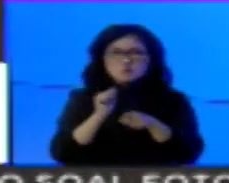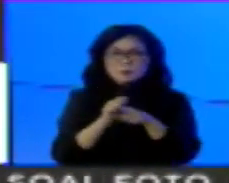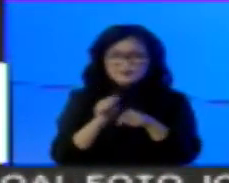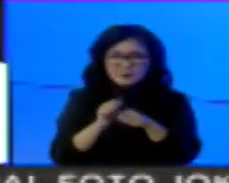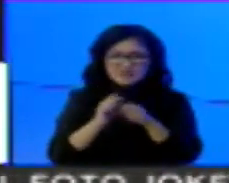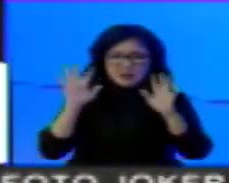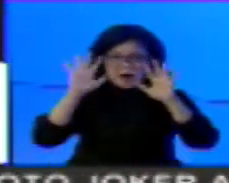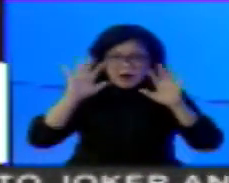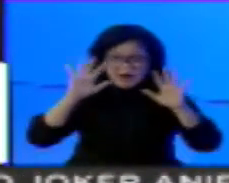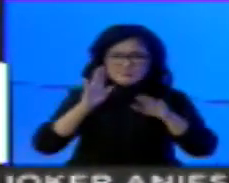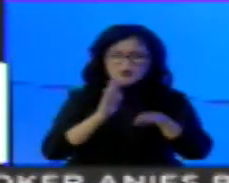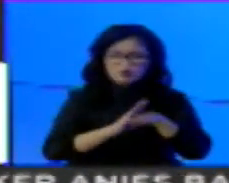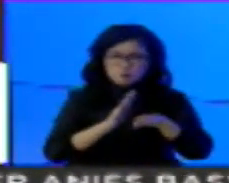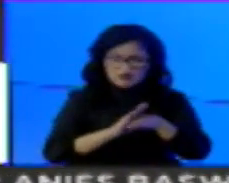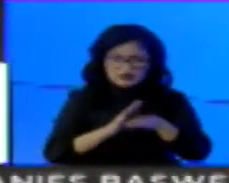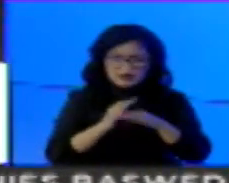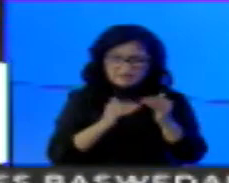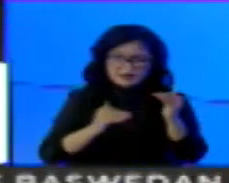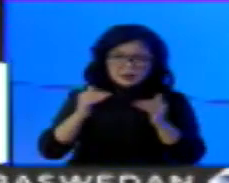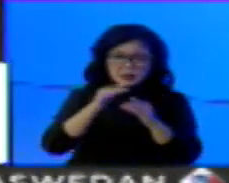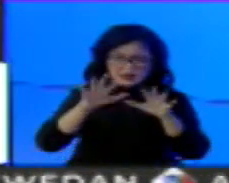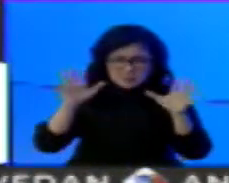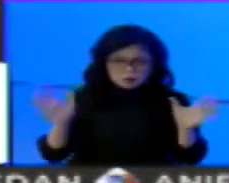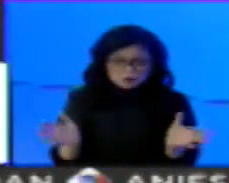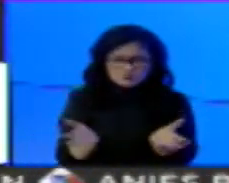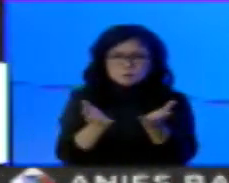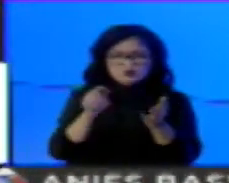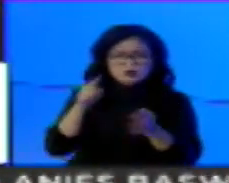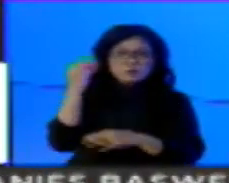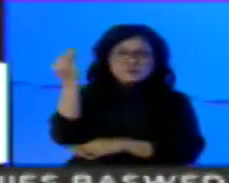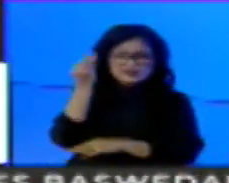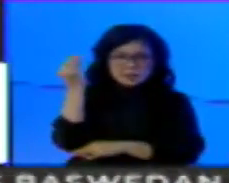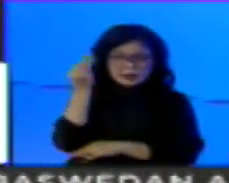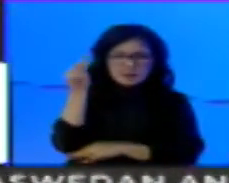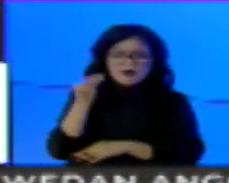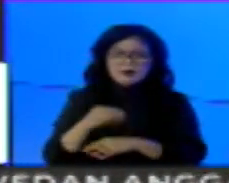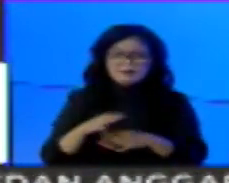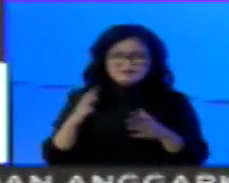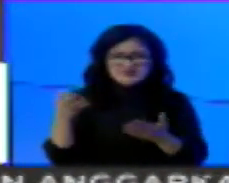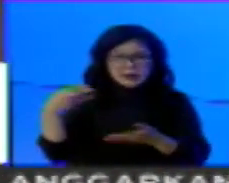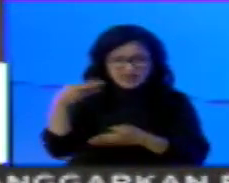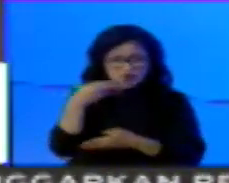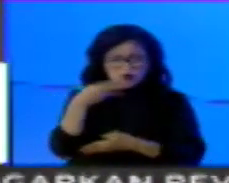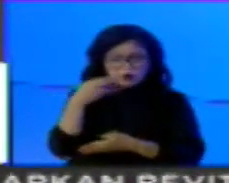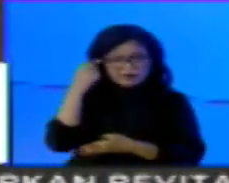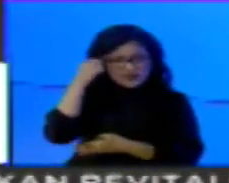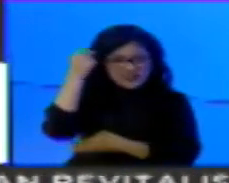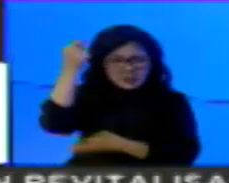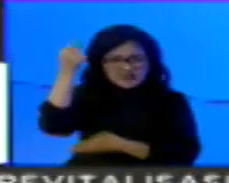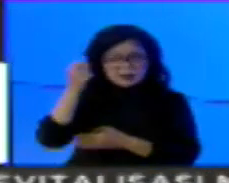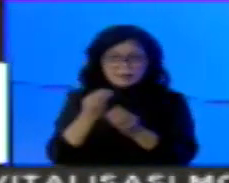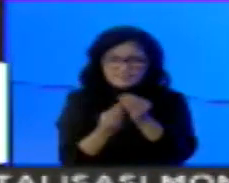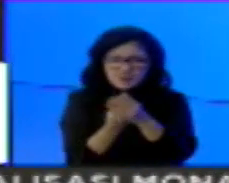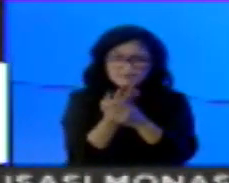kita meningkatkan sustainable tourism, itu pertama. Dan kedua, bagaimana ekonomi kreatif ini bisa turut dikembangkan tidak hanya